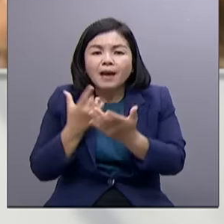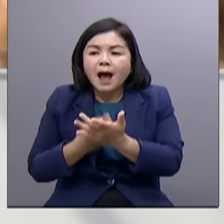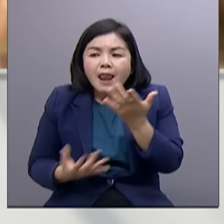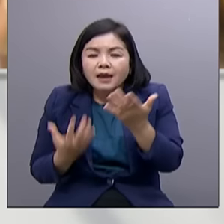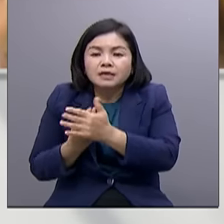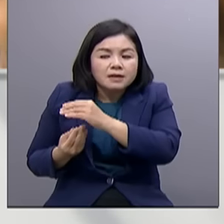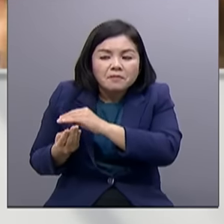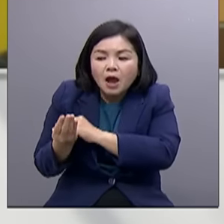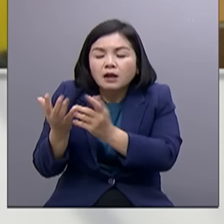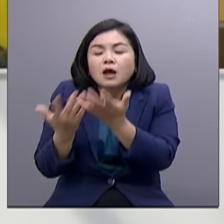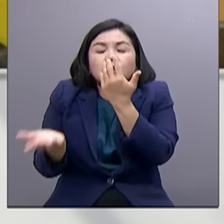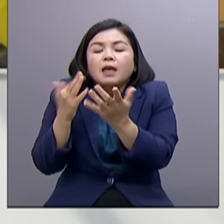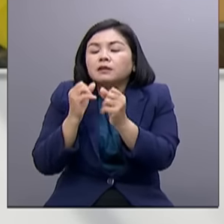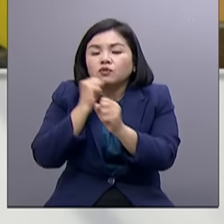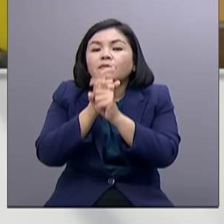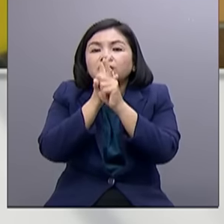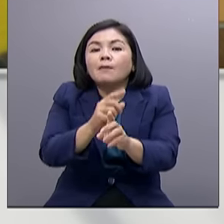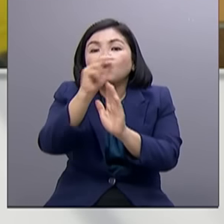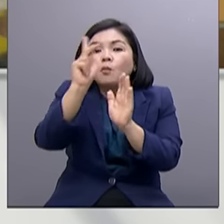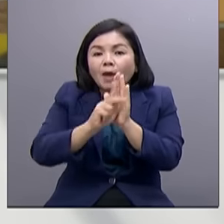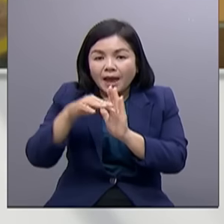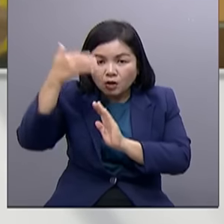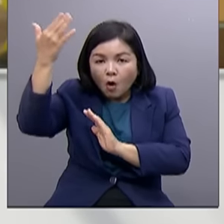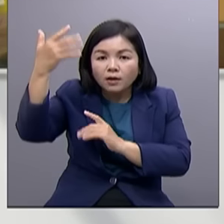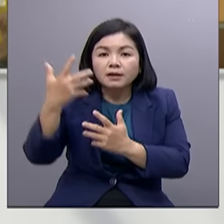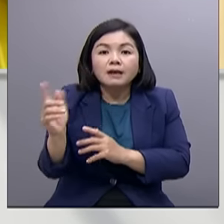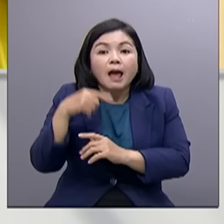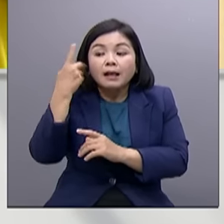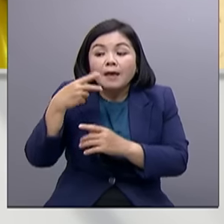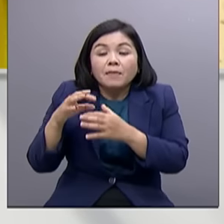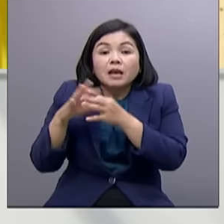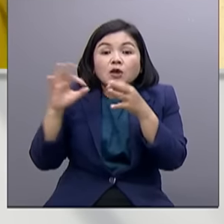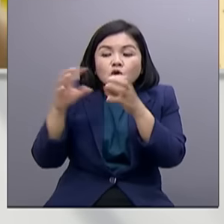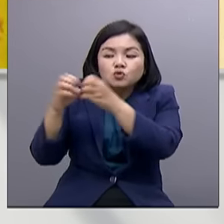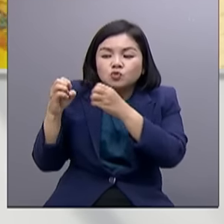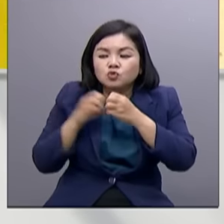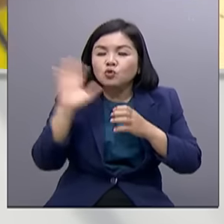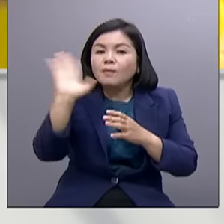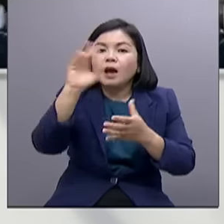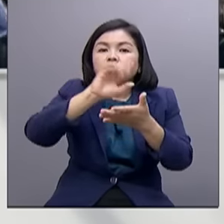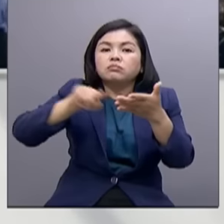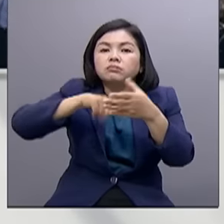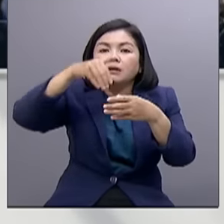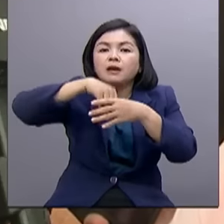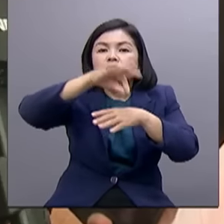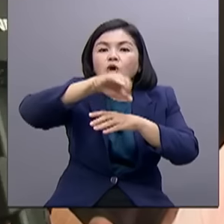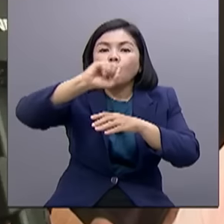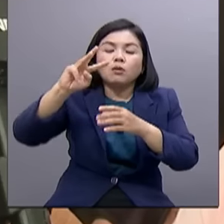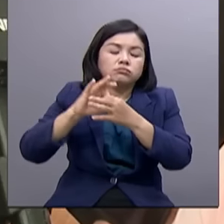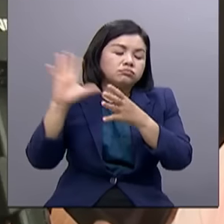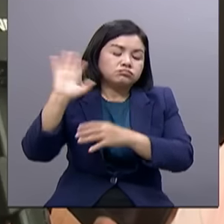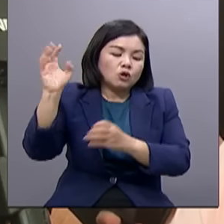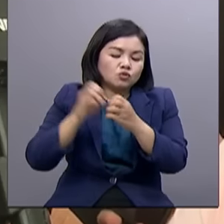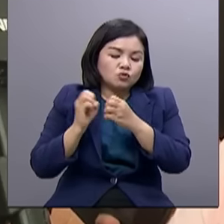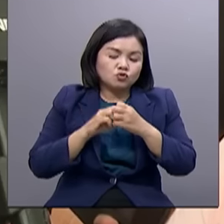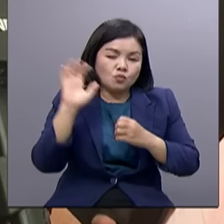ก็ต้องดำเนินการไปตามกฎหมายทั้งนั้นค่ะใครที่ไม่เกี่ยวข้องก็ไม่ควรจะมายุ่งกับการเลือกสวค่ะก็